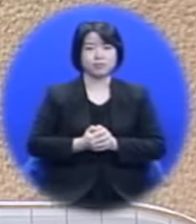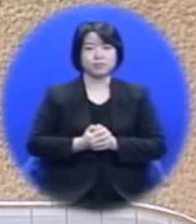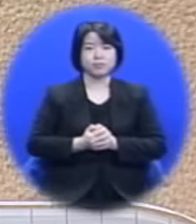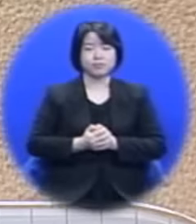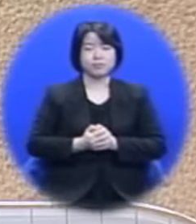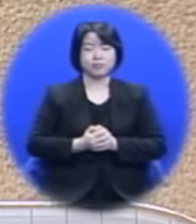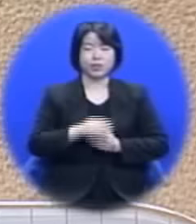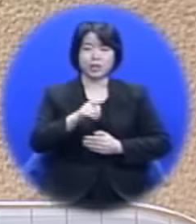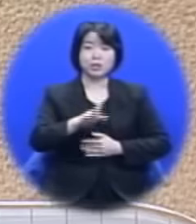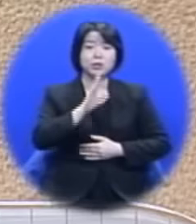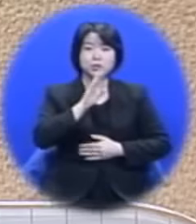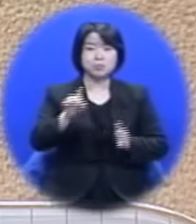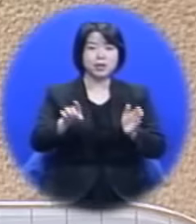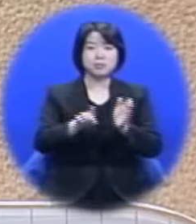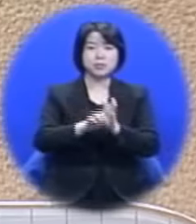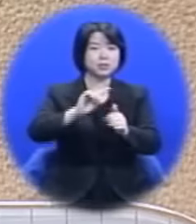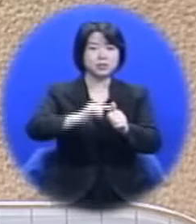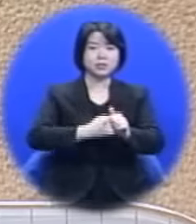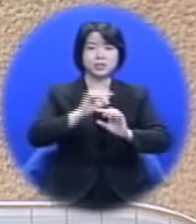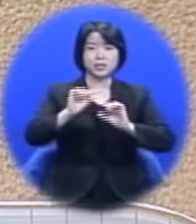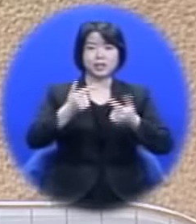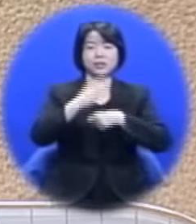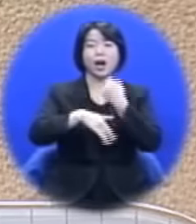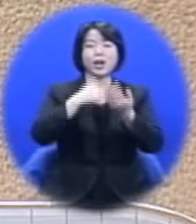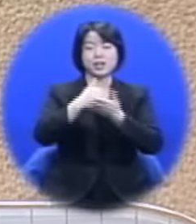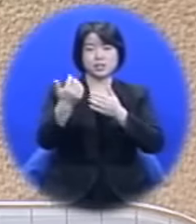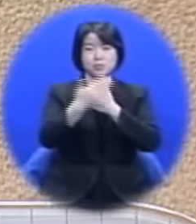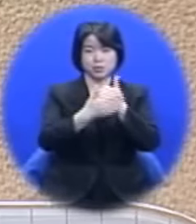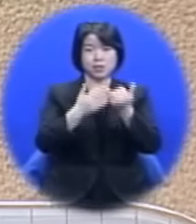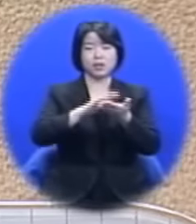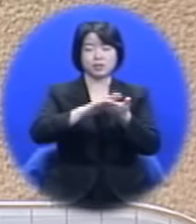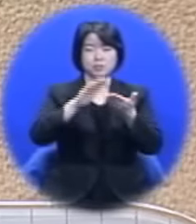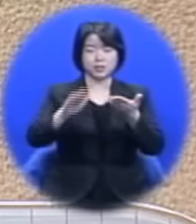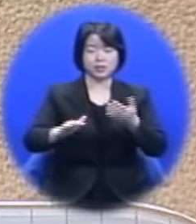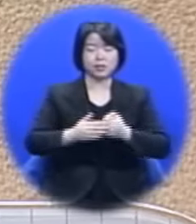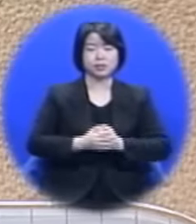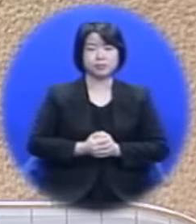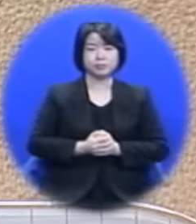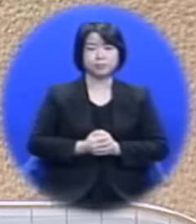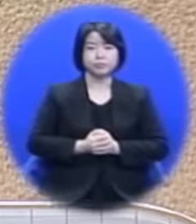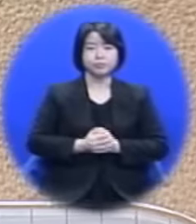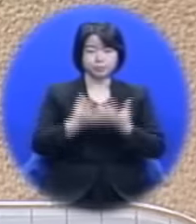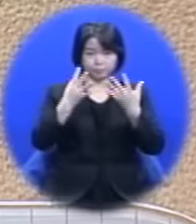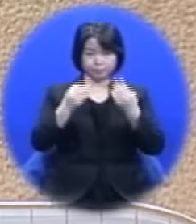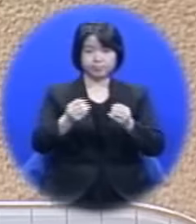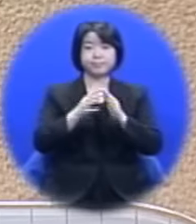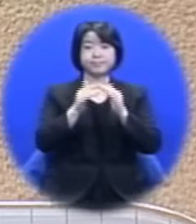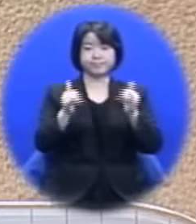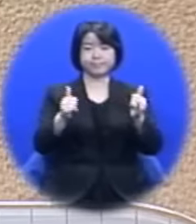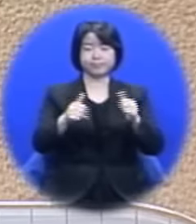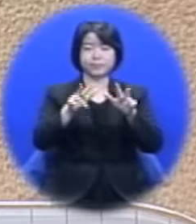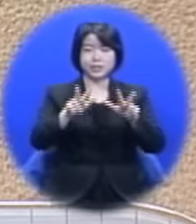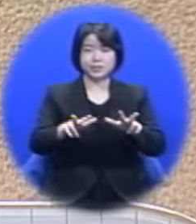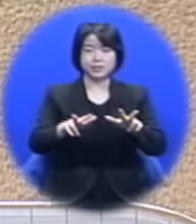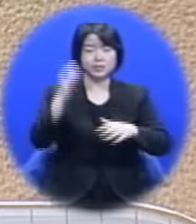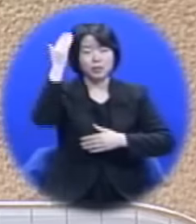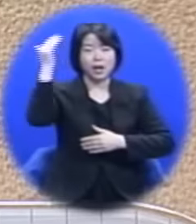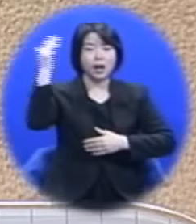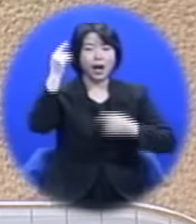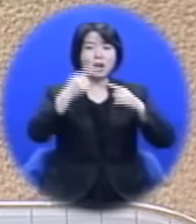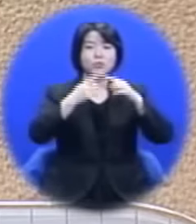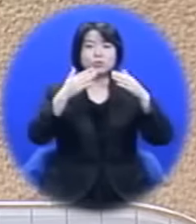이거 정말 믿어지지 않는 하나님의 은혜입니다 많은 분들이 지금 한국